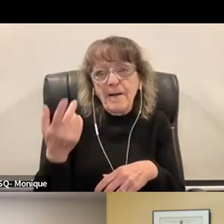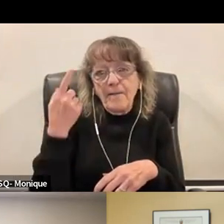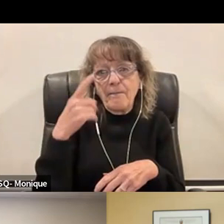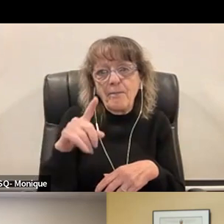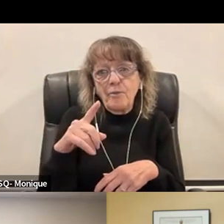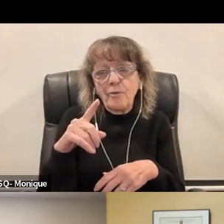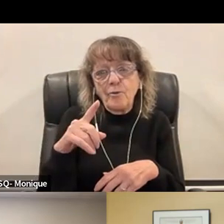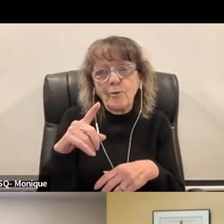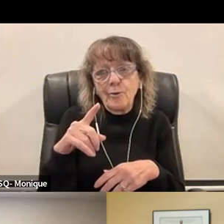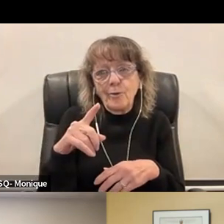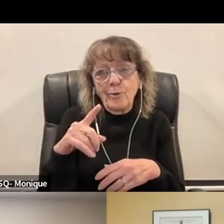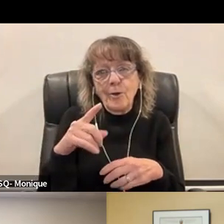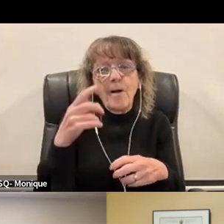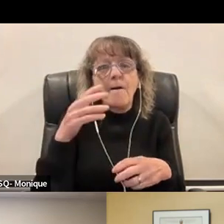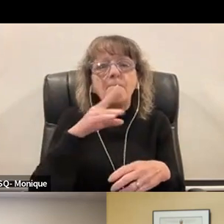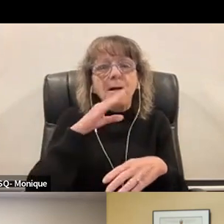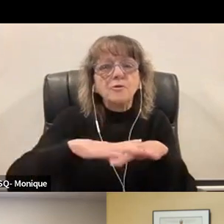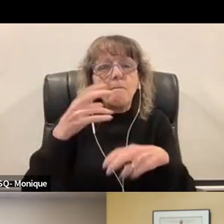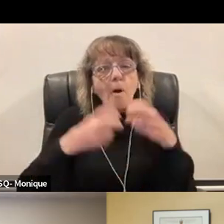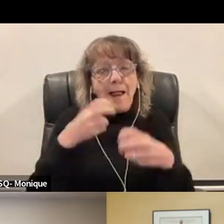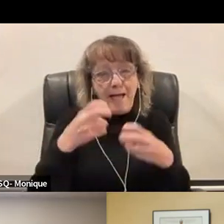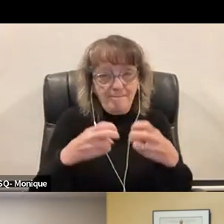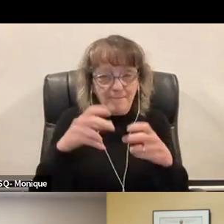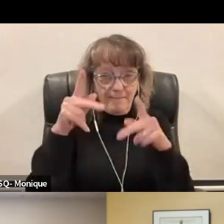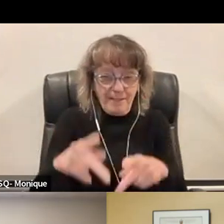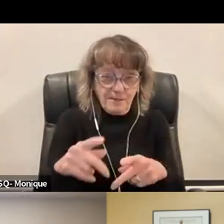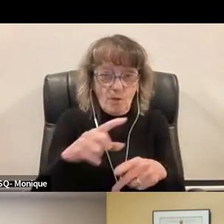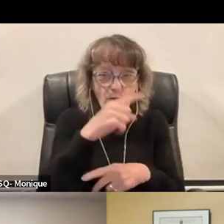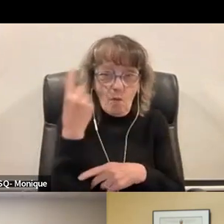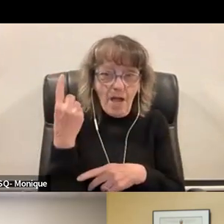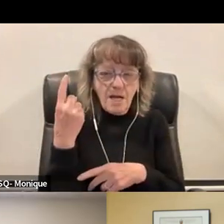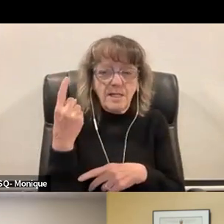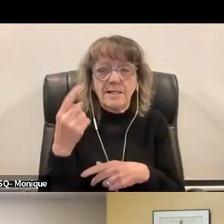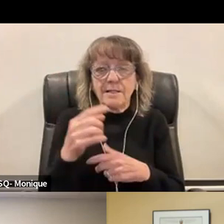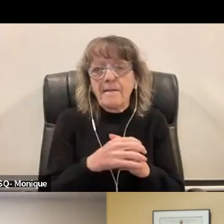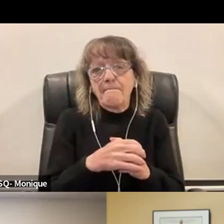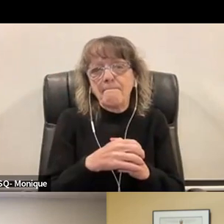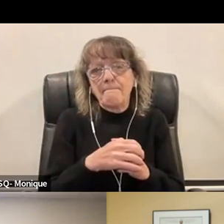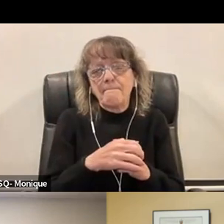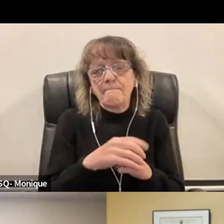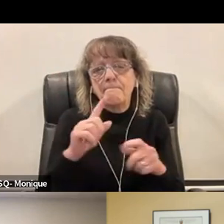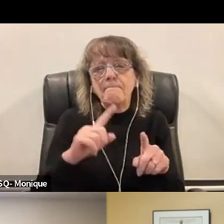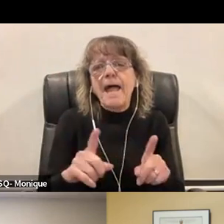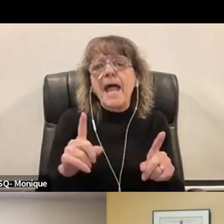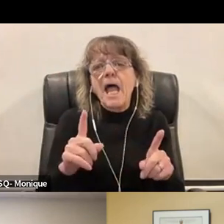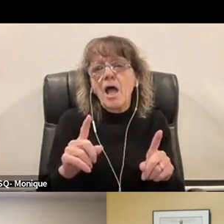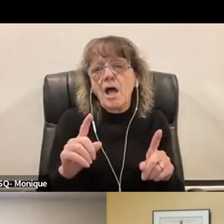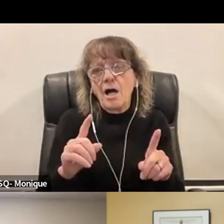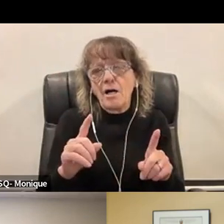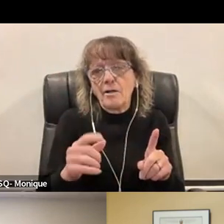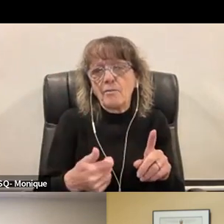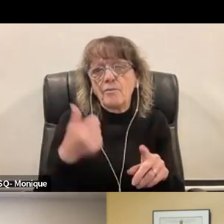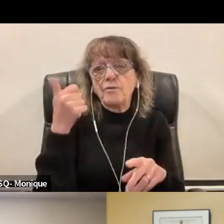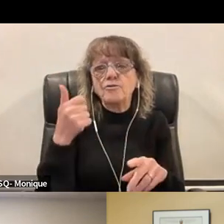adresser les problèmes des patients noirs, mais ça se fait de façon plus ad hoc.